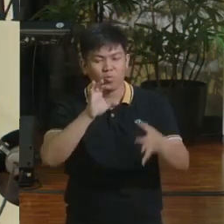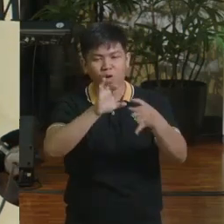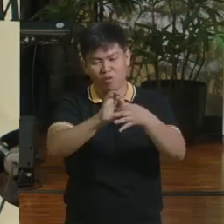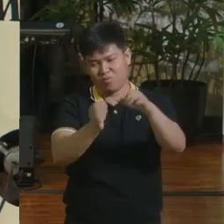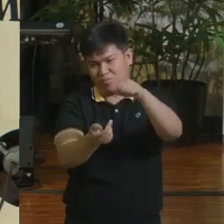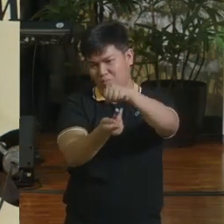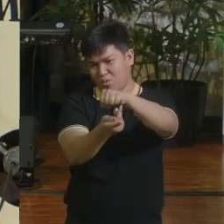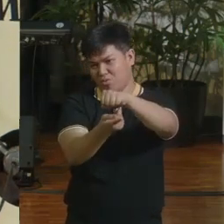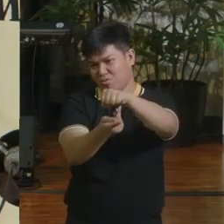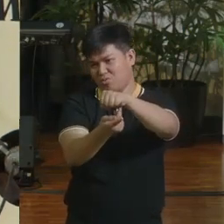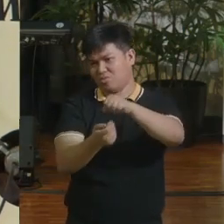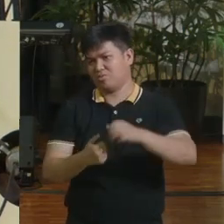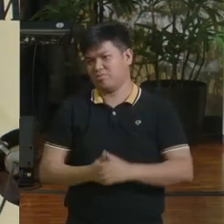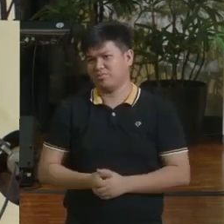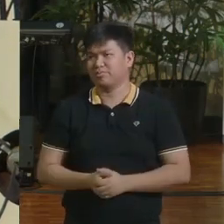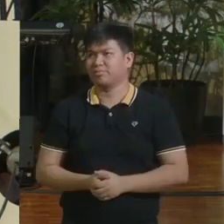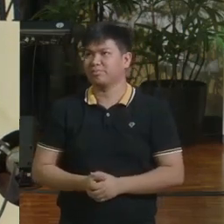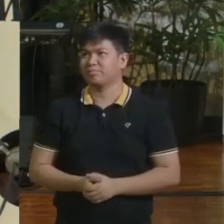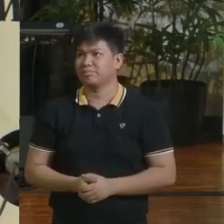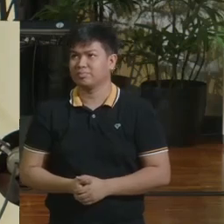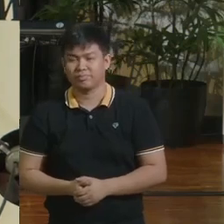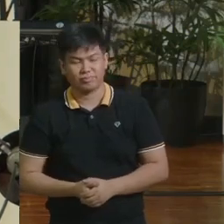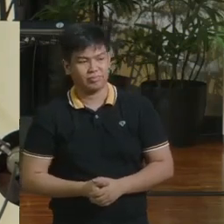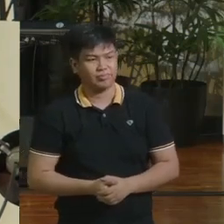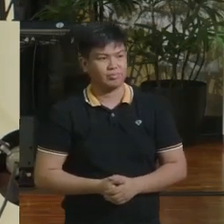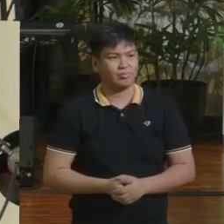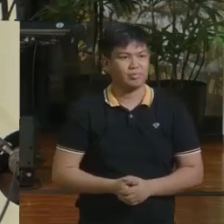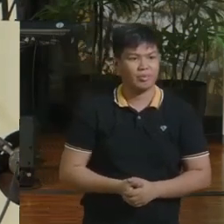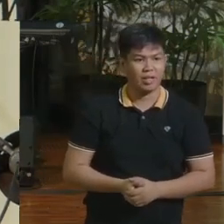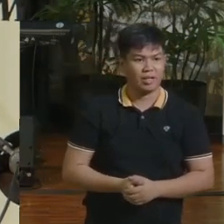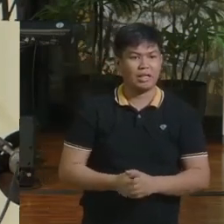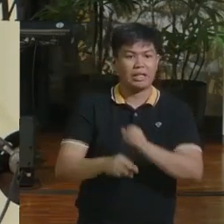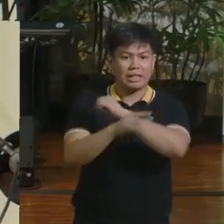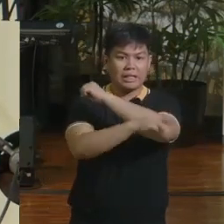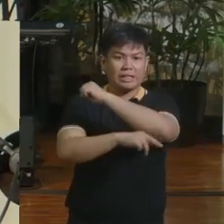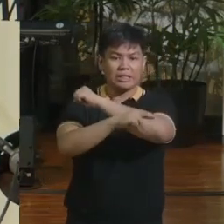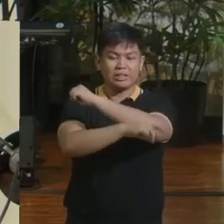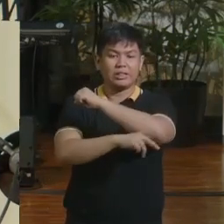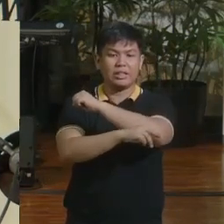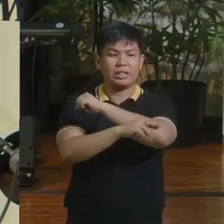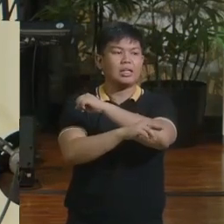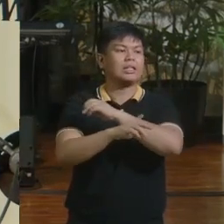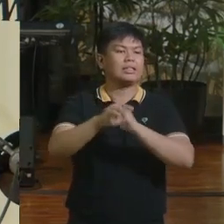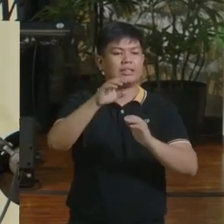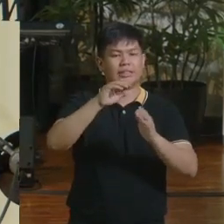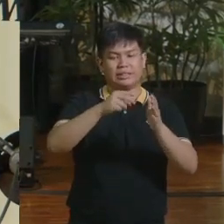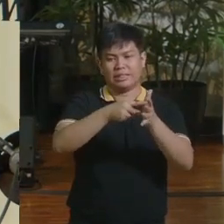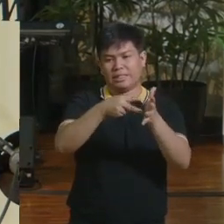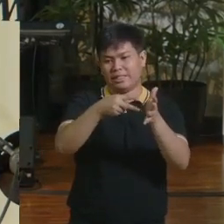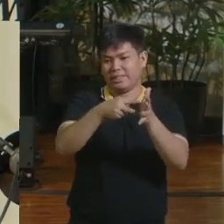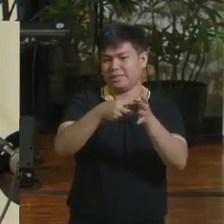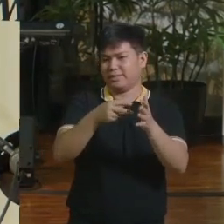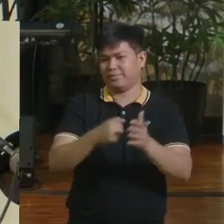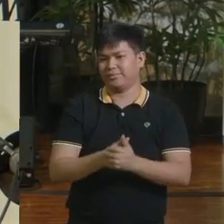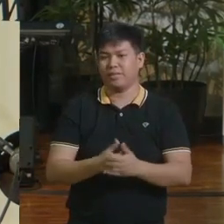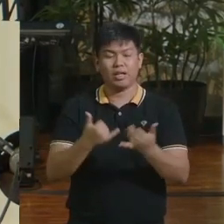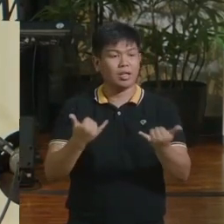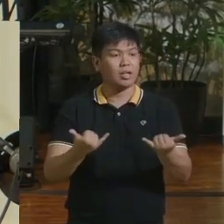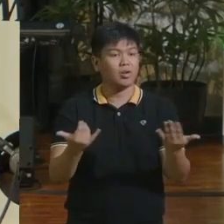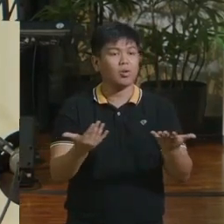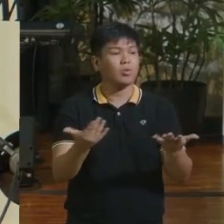Tarsus, capital city ng Cilicia. Ang Cilicia nasa region ng Syria. Yun po ay Turkey ngayon.